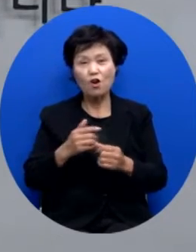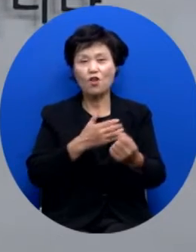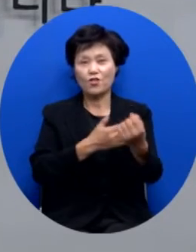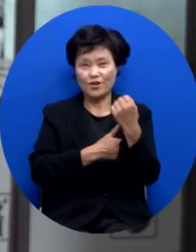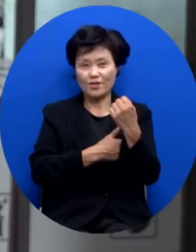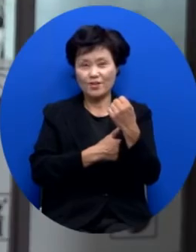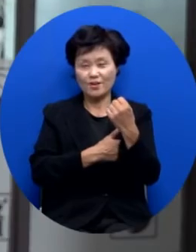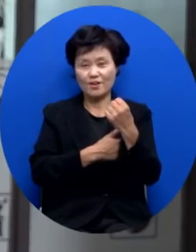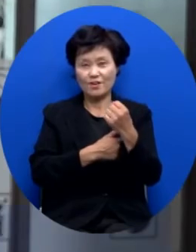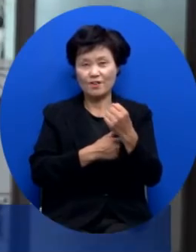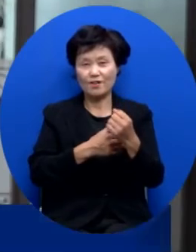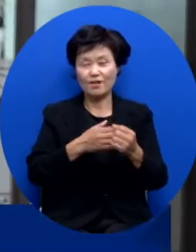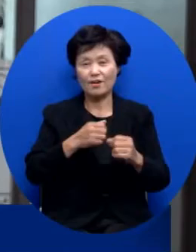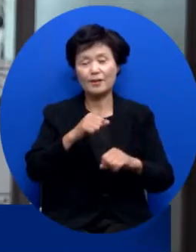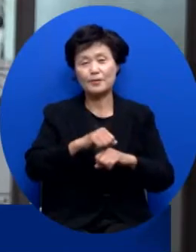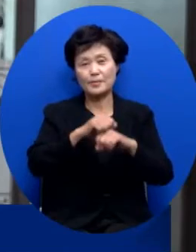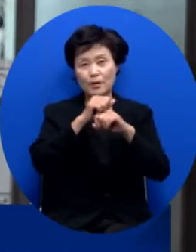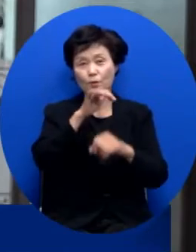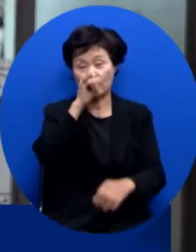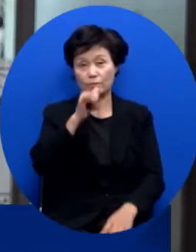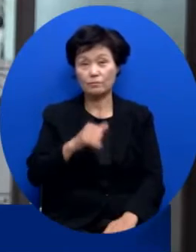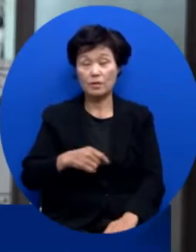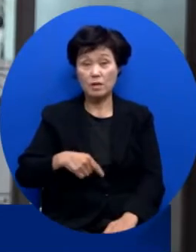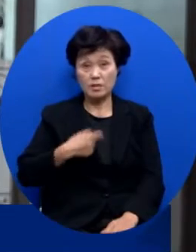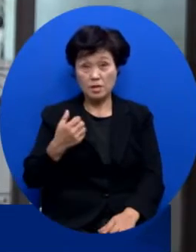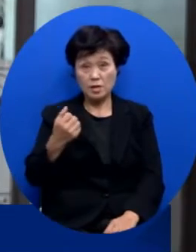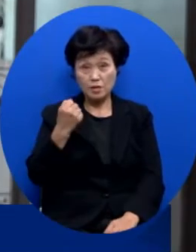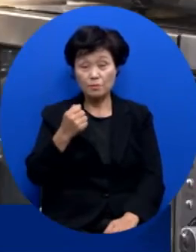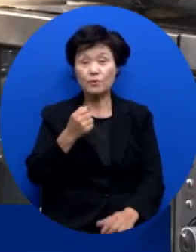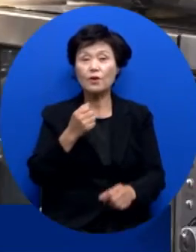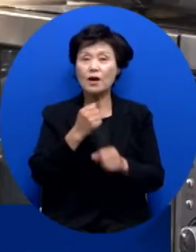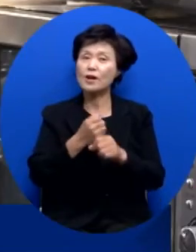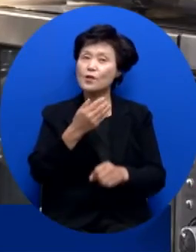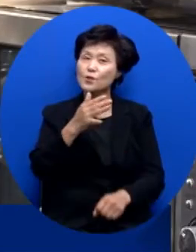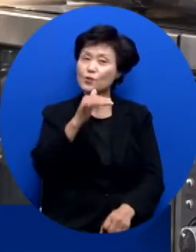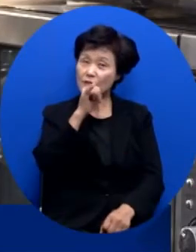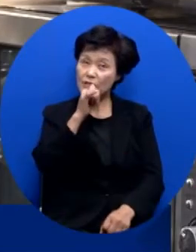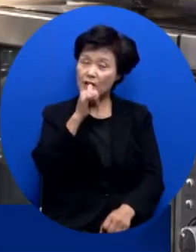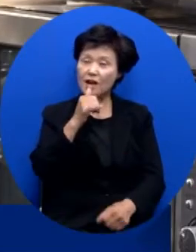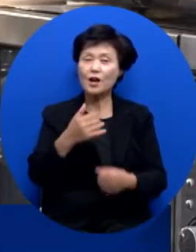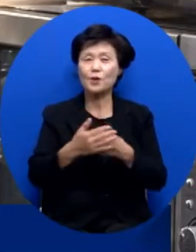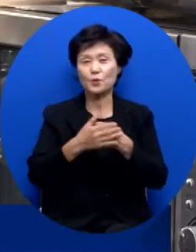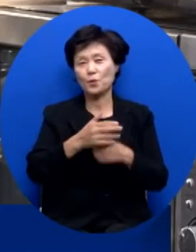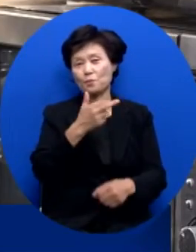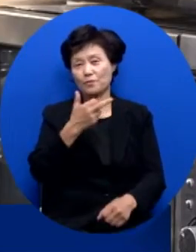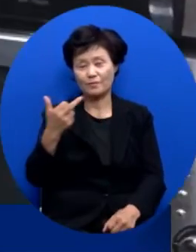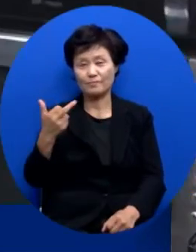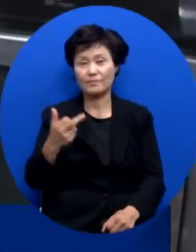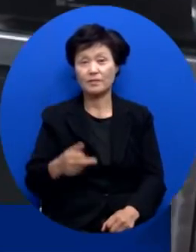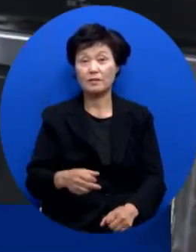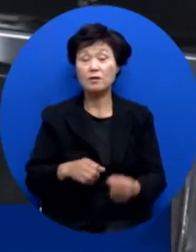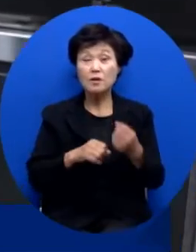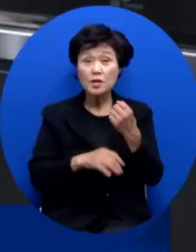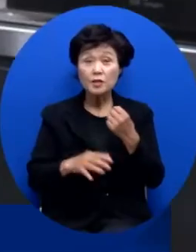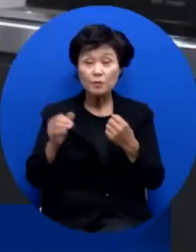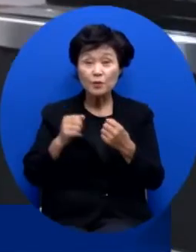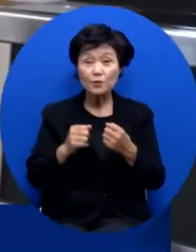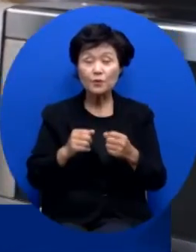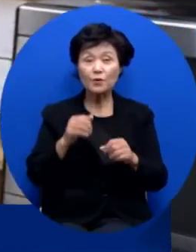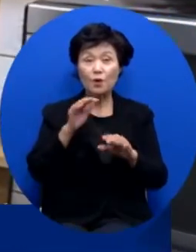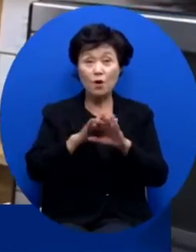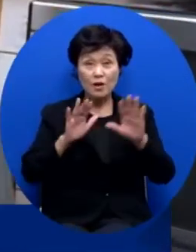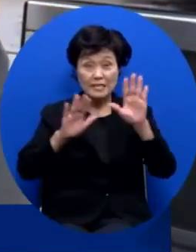자기 의지로 할 수 있다는 거 자체가 되게 도움이 많이 되는 것 같아요 그걸 토대로 이제 실기에서도 활용할 수 있고